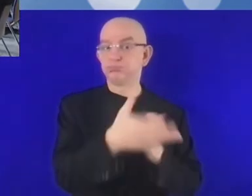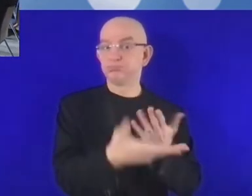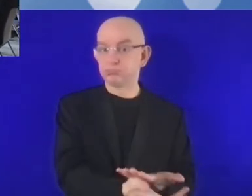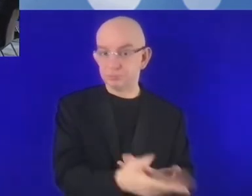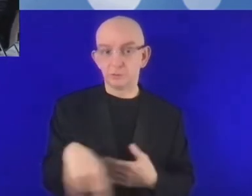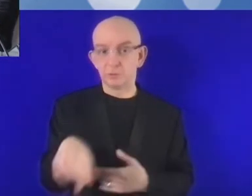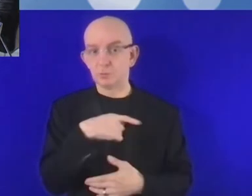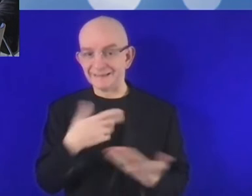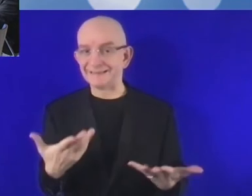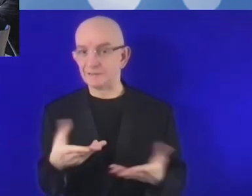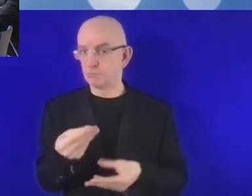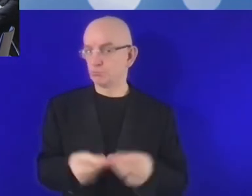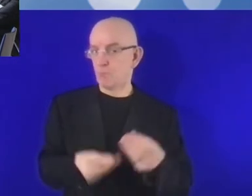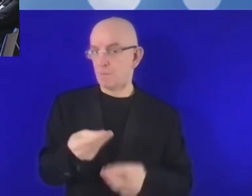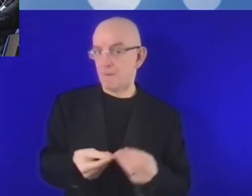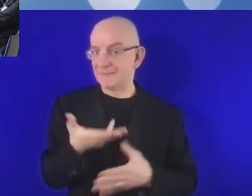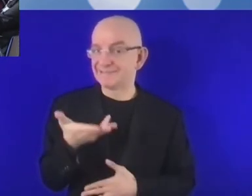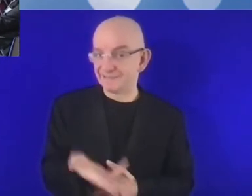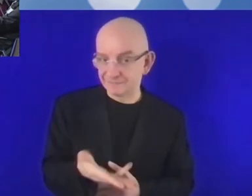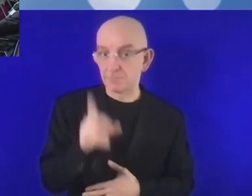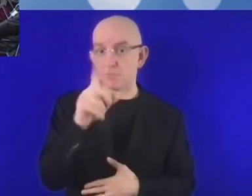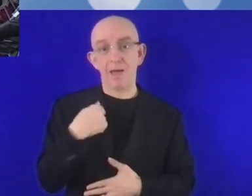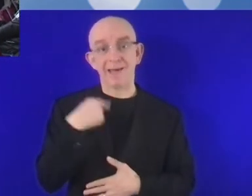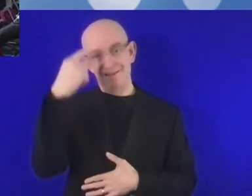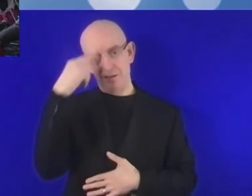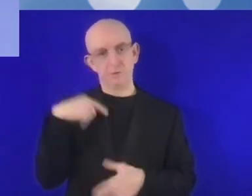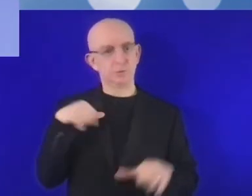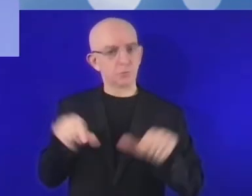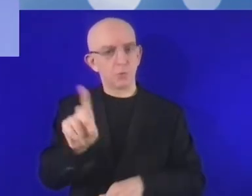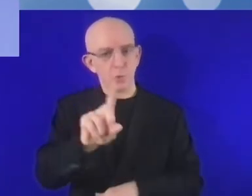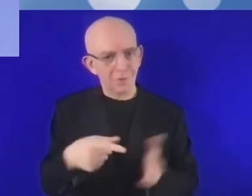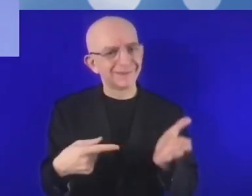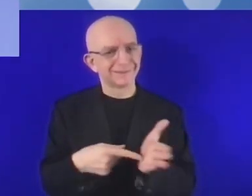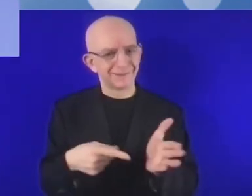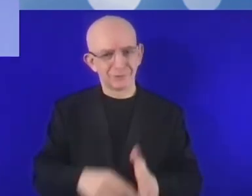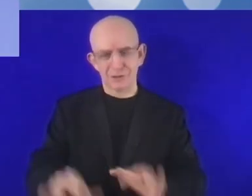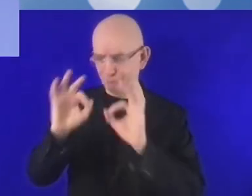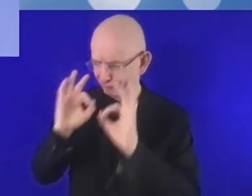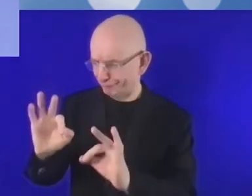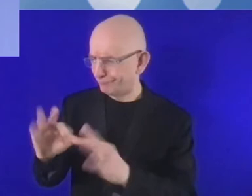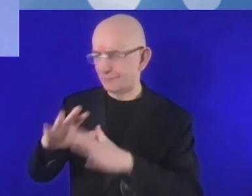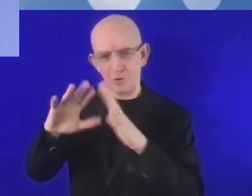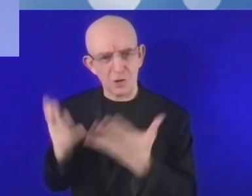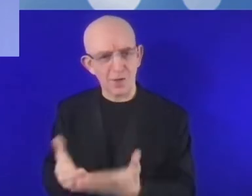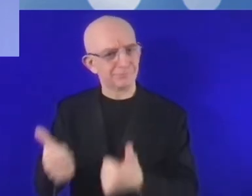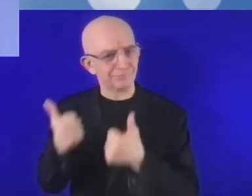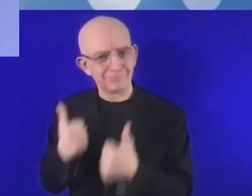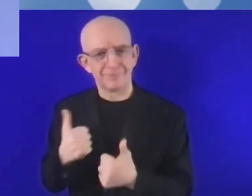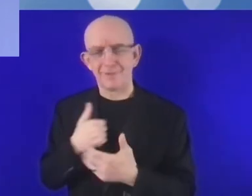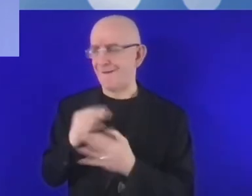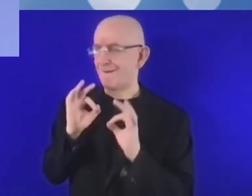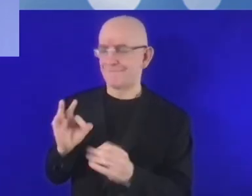الخطيرة. أرجو ألا تفهموني بشكل خاطئ، والتكنولوجيا هي التي تصنع أيضا